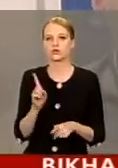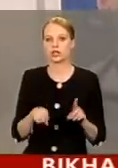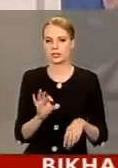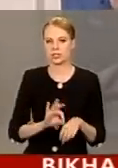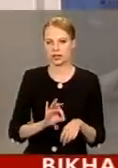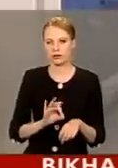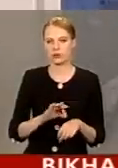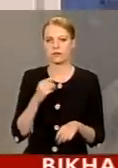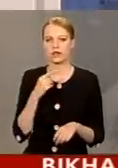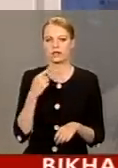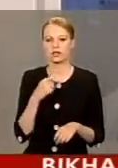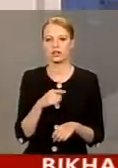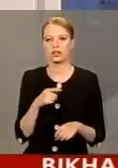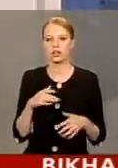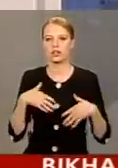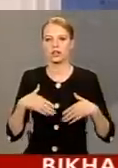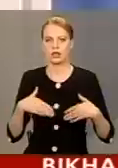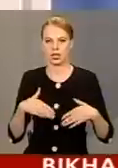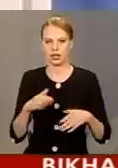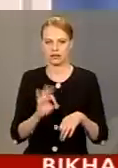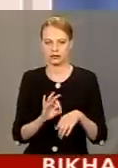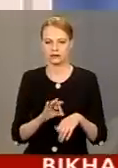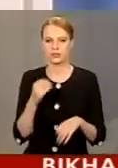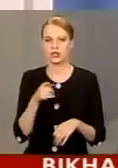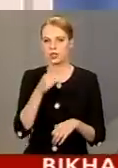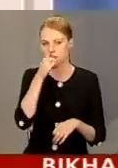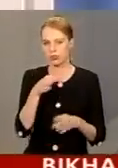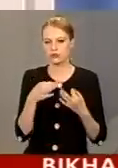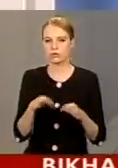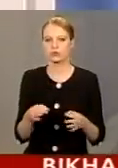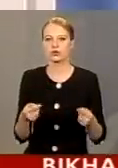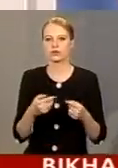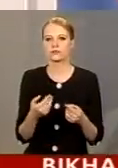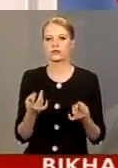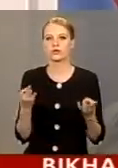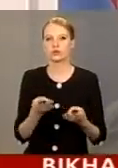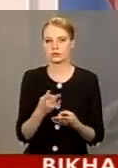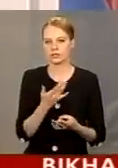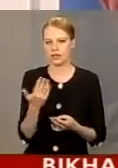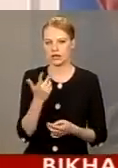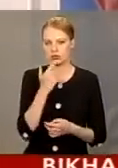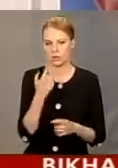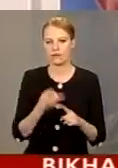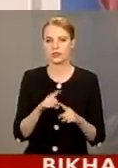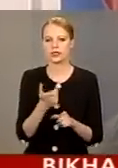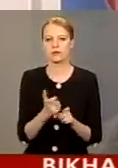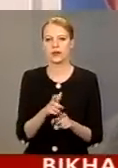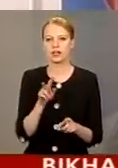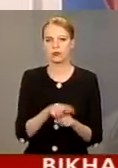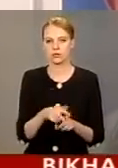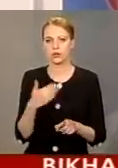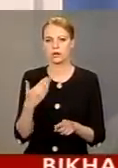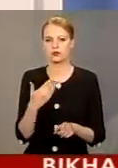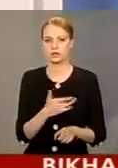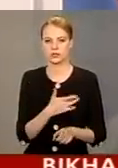захворювання, ідіопатичну форму легеневої гіпертензії. Капіляри не можуть пропустити достатню кількість крові. Це перенавантажує правий